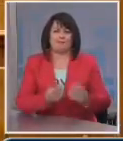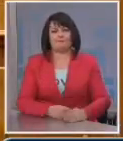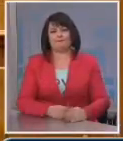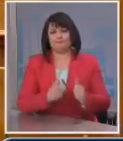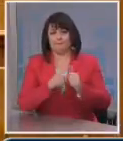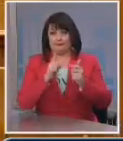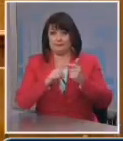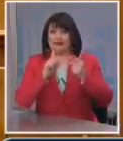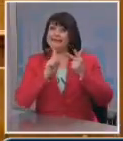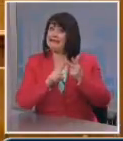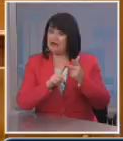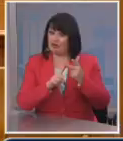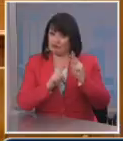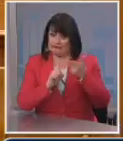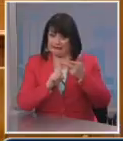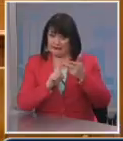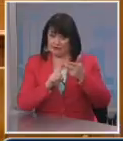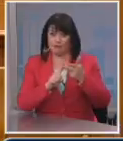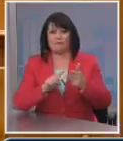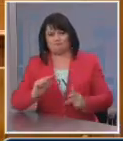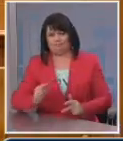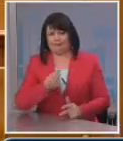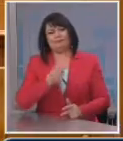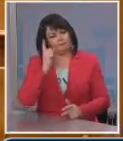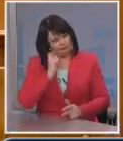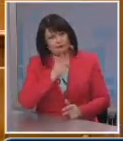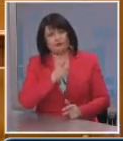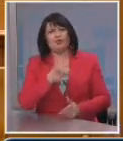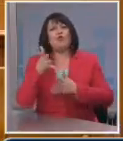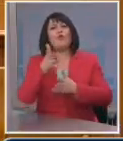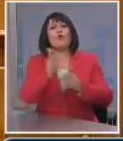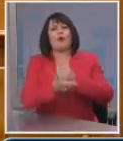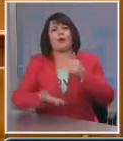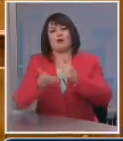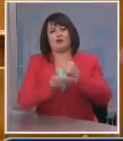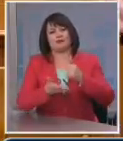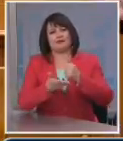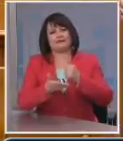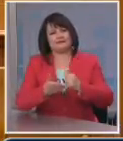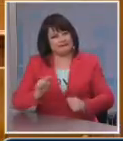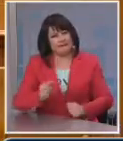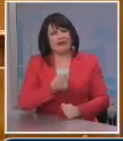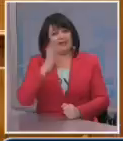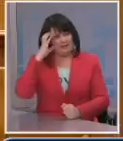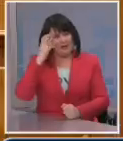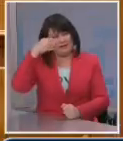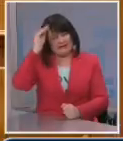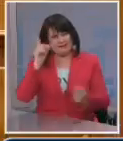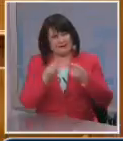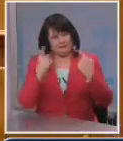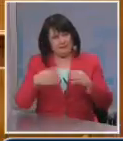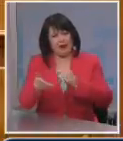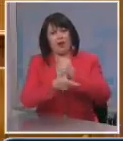Τρίτον, και αυτό ξέρω σας ενοχλεί ιδιαίτερα, εμπέζεται τους αγρότες. Αν θυμάμαι καλά, κύριε Τσίπρα, είχατε συναντηθεί μαζί